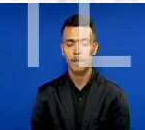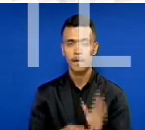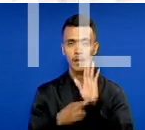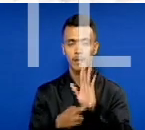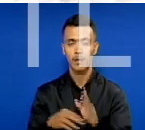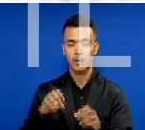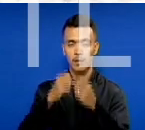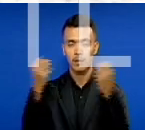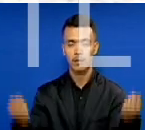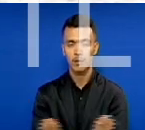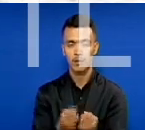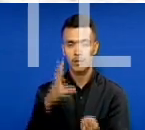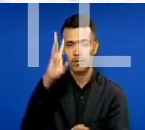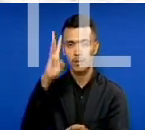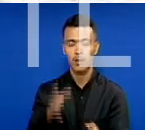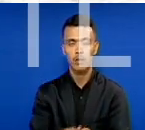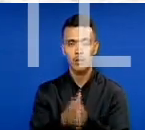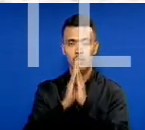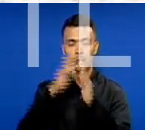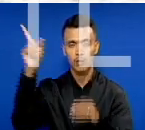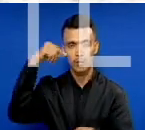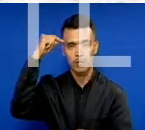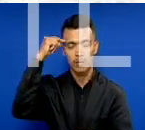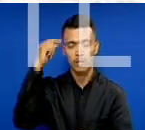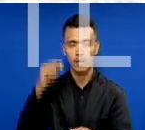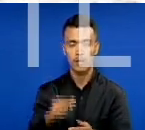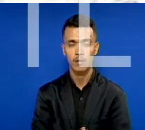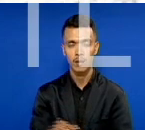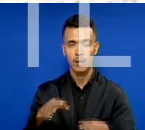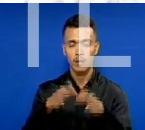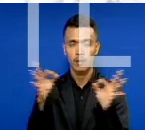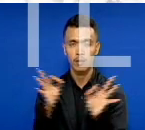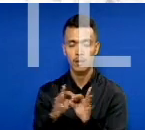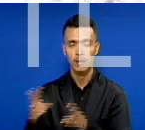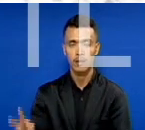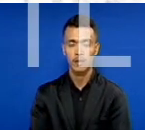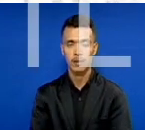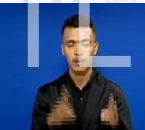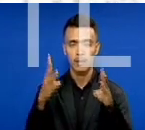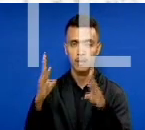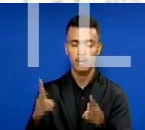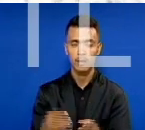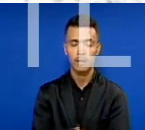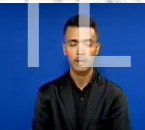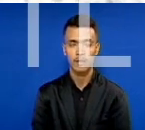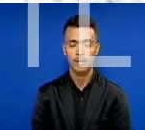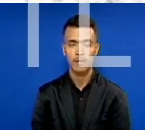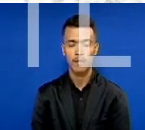representante suku nene toma usuba governo pa depois nan saida hadia to estrada da kusi nadala ne ba liga saun